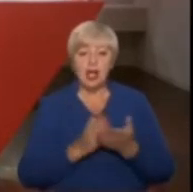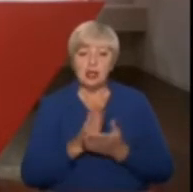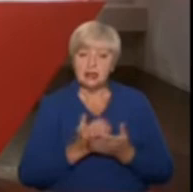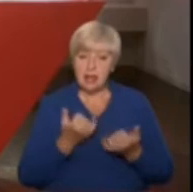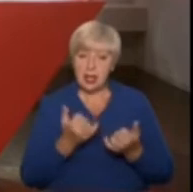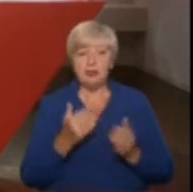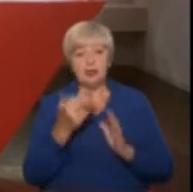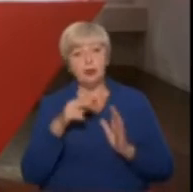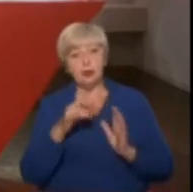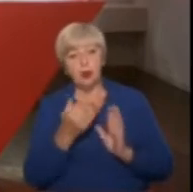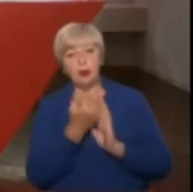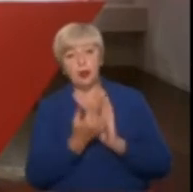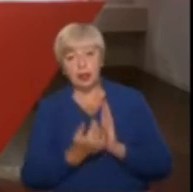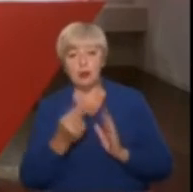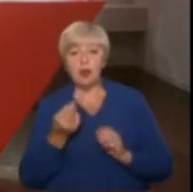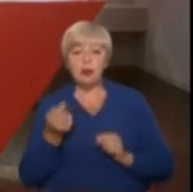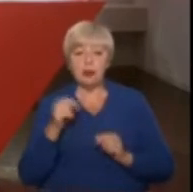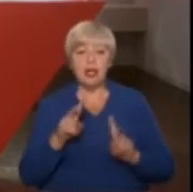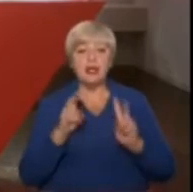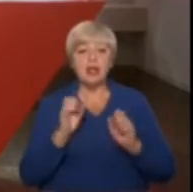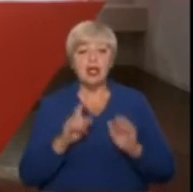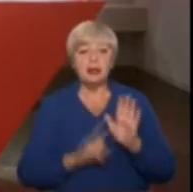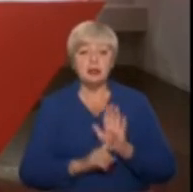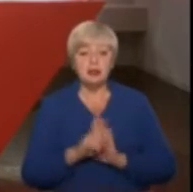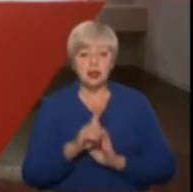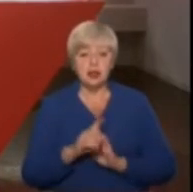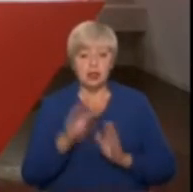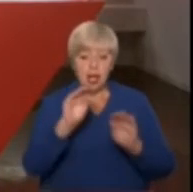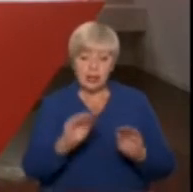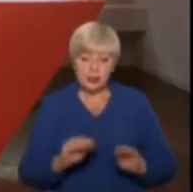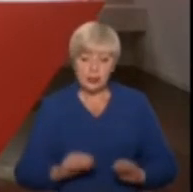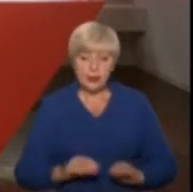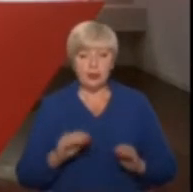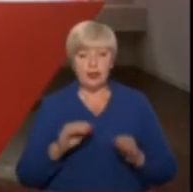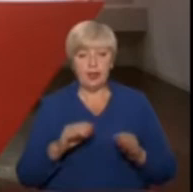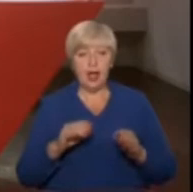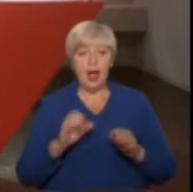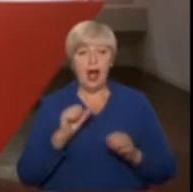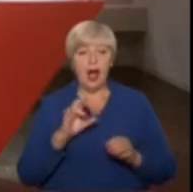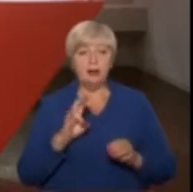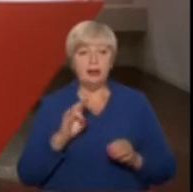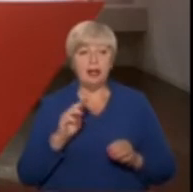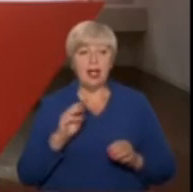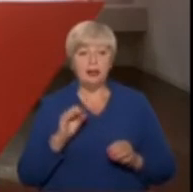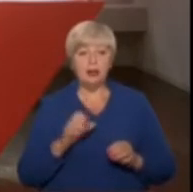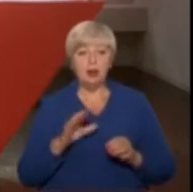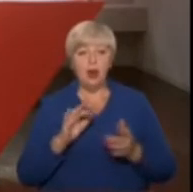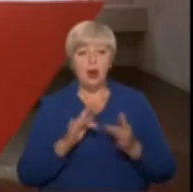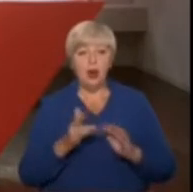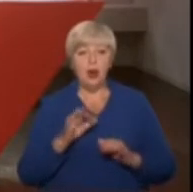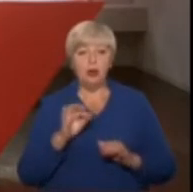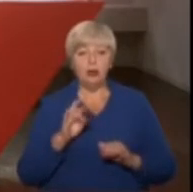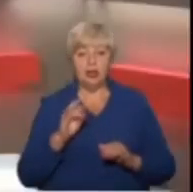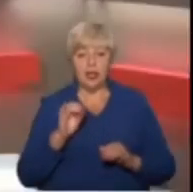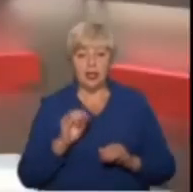програми і про те, як розпочати, як заповнити анкету онлайн. Зараз був 2017 рік, зараз 2020 рік. Ми